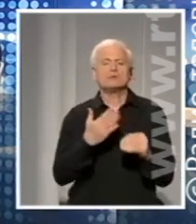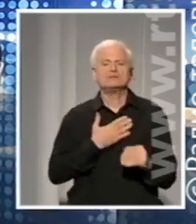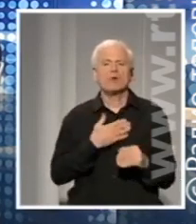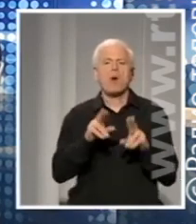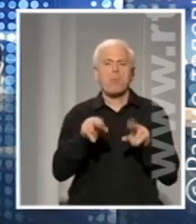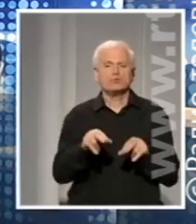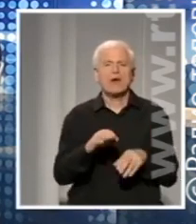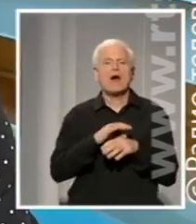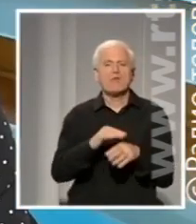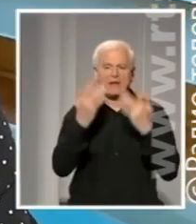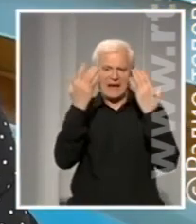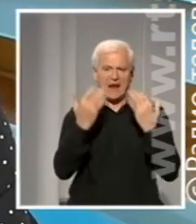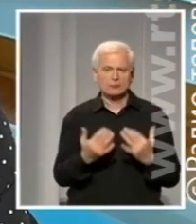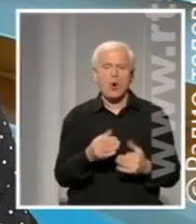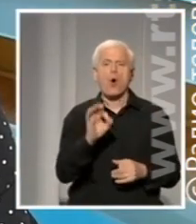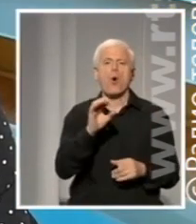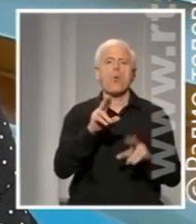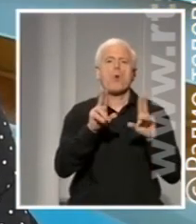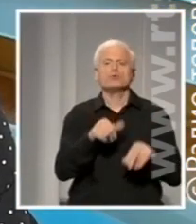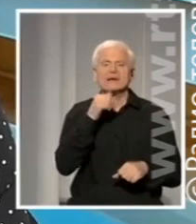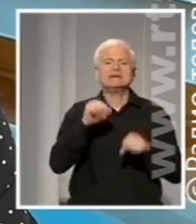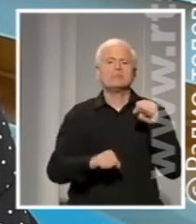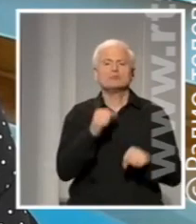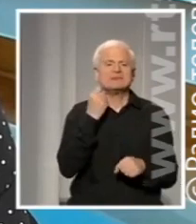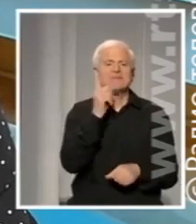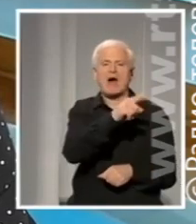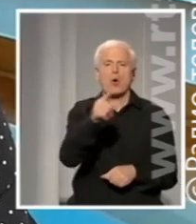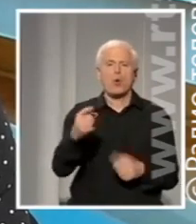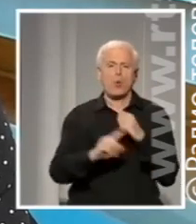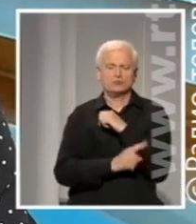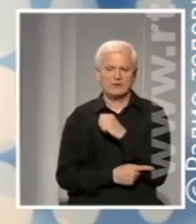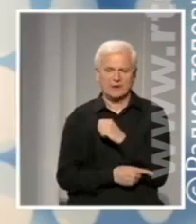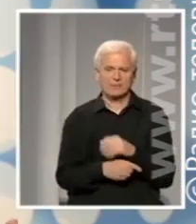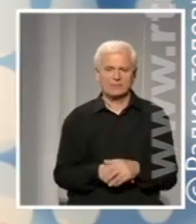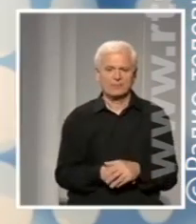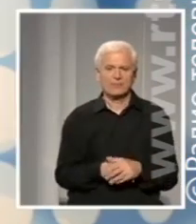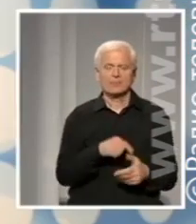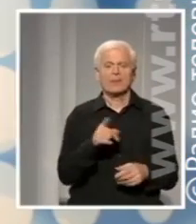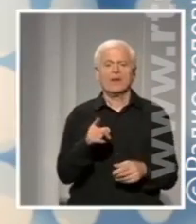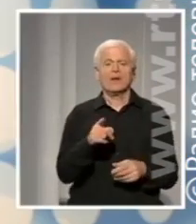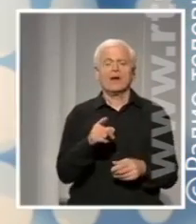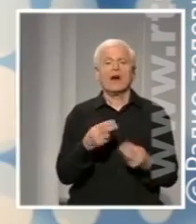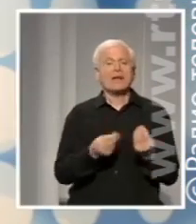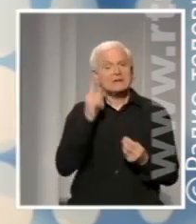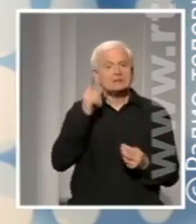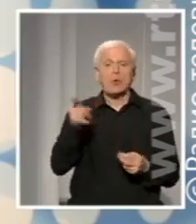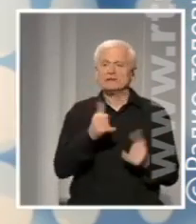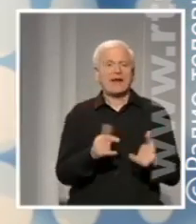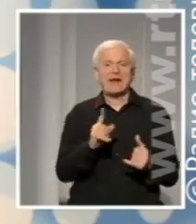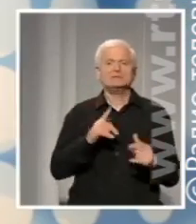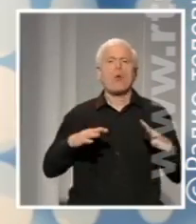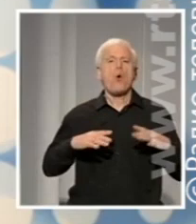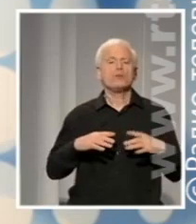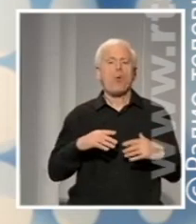vodeći računa o mogućnostima i sposobnostima svakog učenika. Da li to znači da oni nisu sada na odmoru? Oni imaju